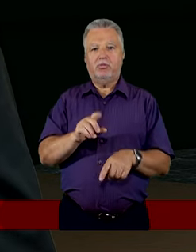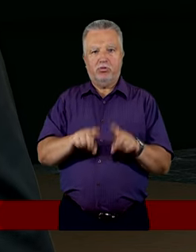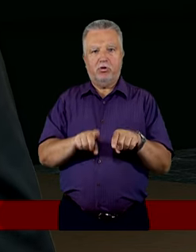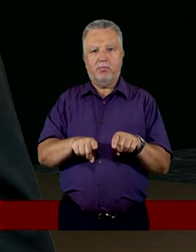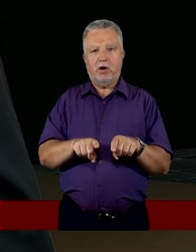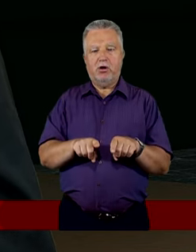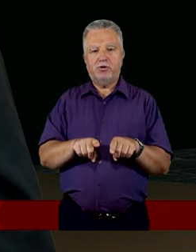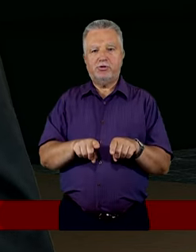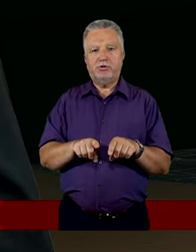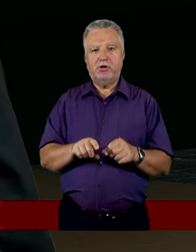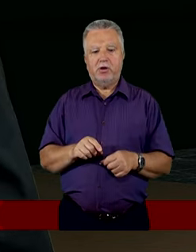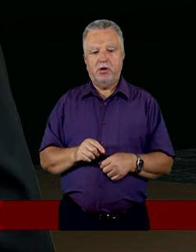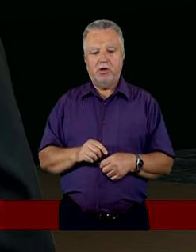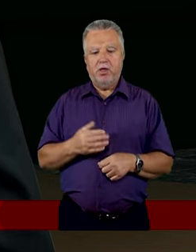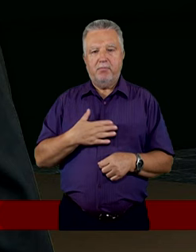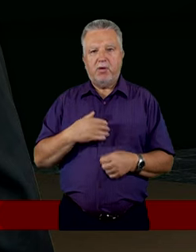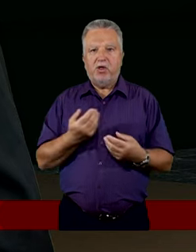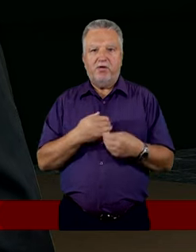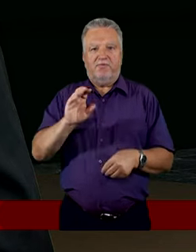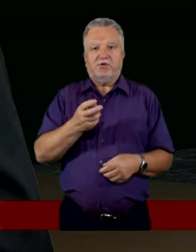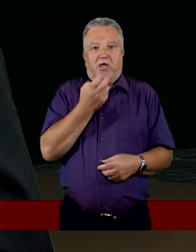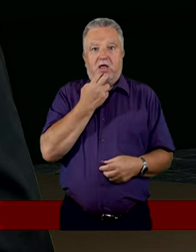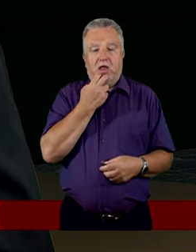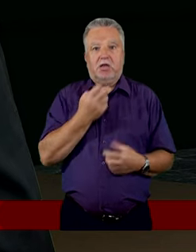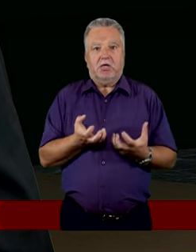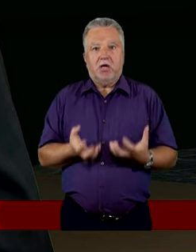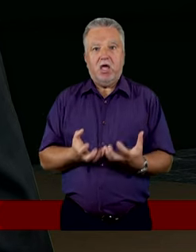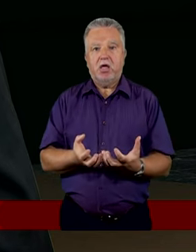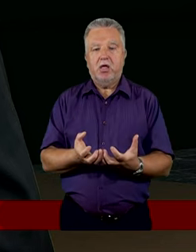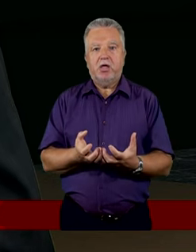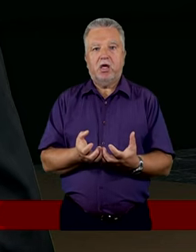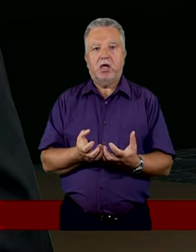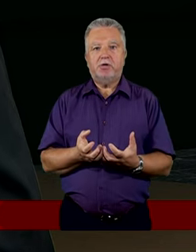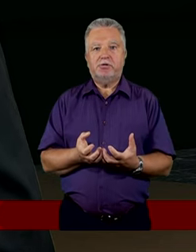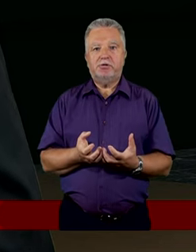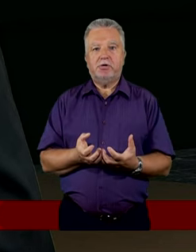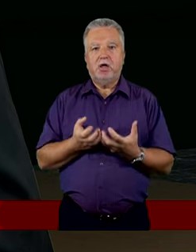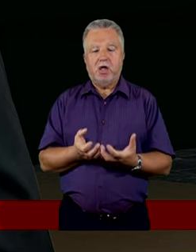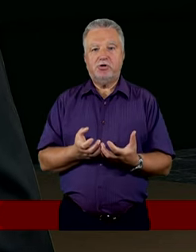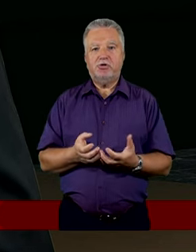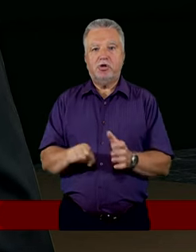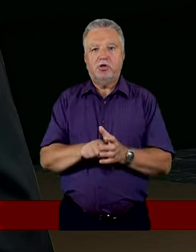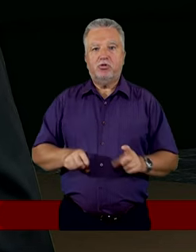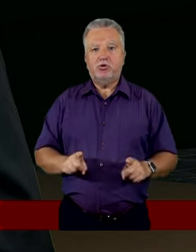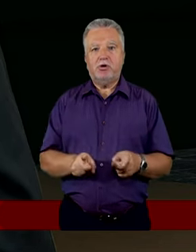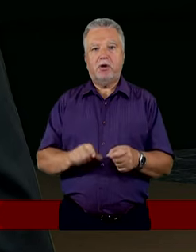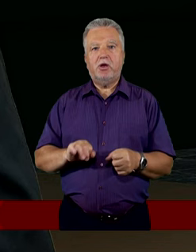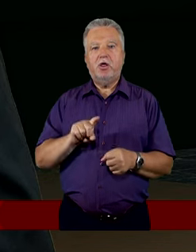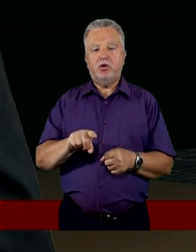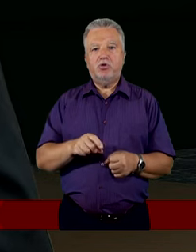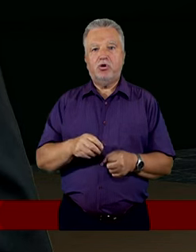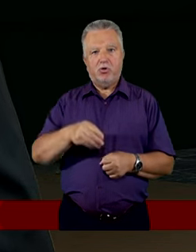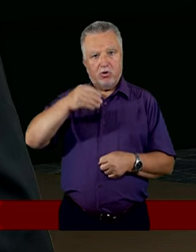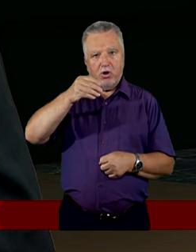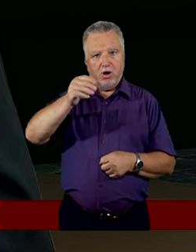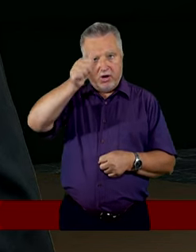ożywieniem, że w tym momencie jakby się pobudza, mamy więcej energii, więcej zapału, więcej ochoty do działania i to nazywam ożywieniem. To